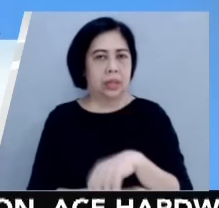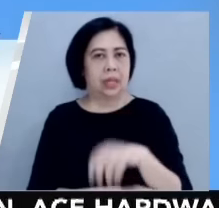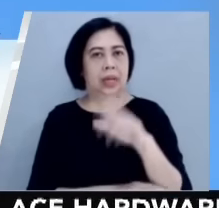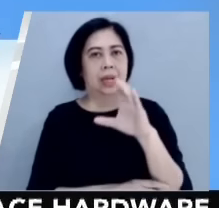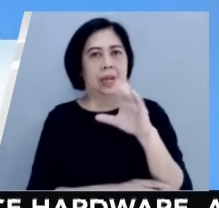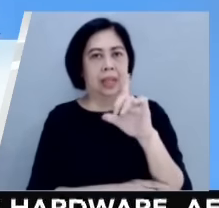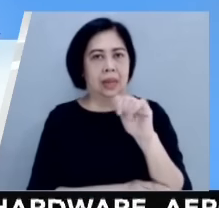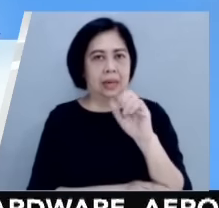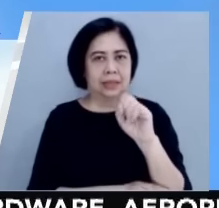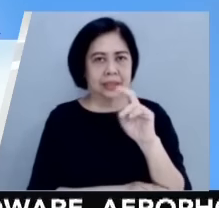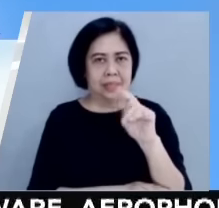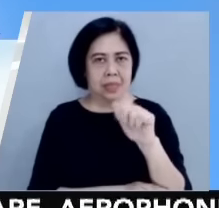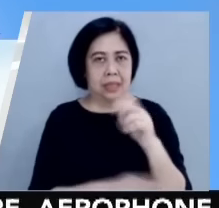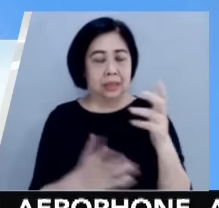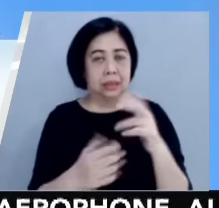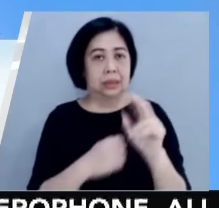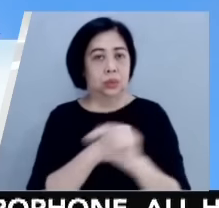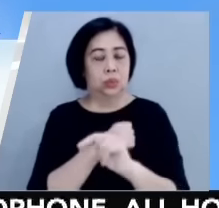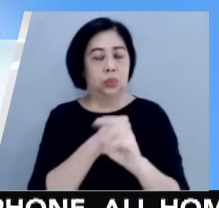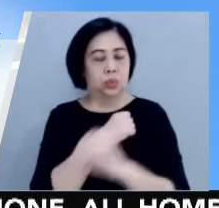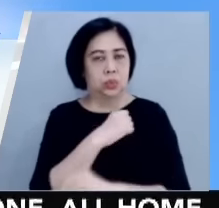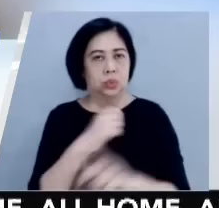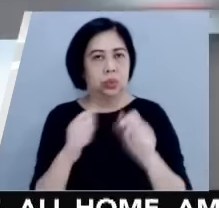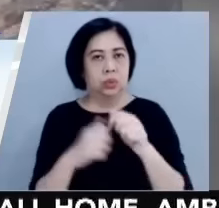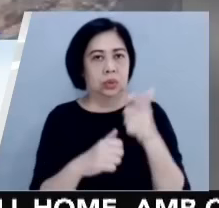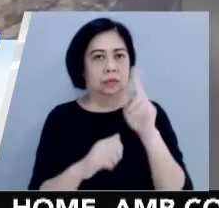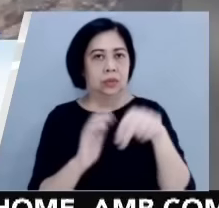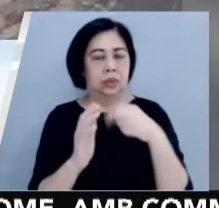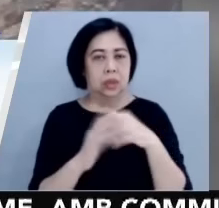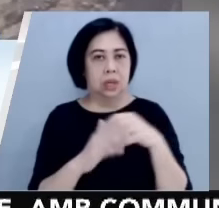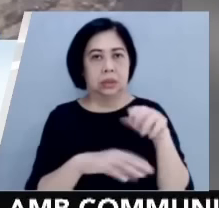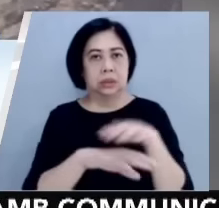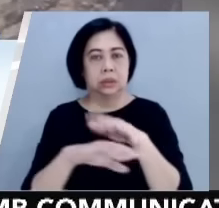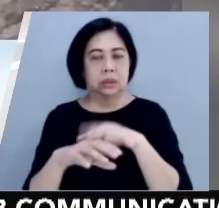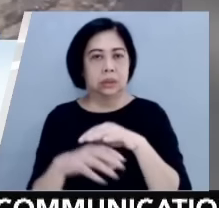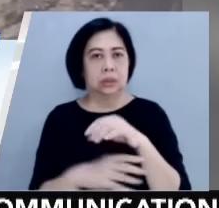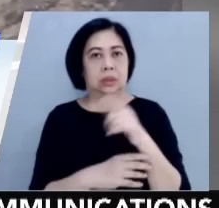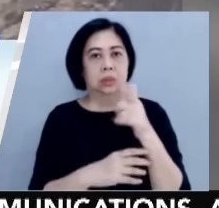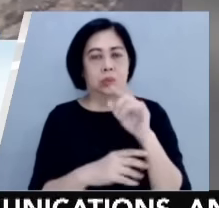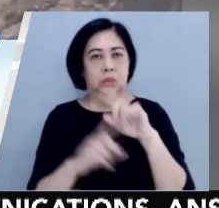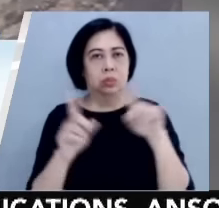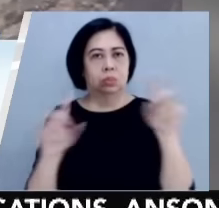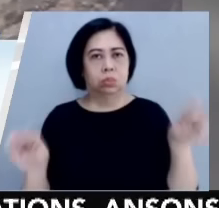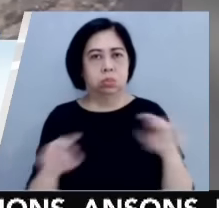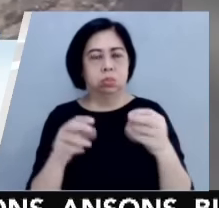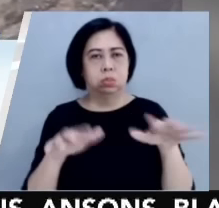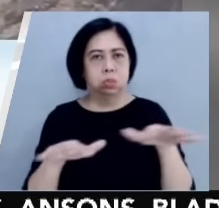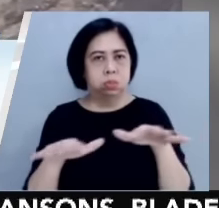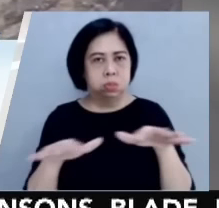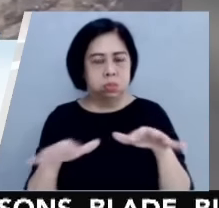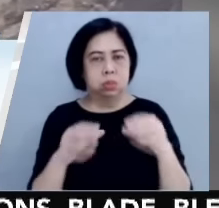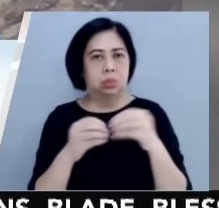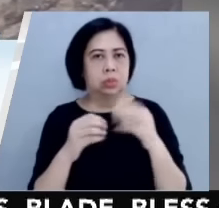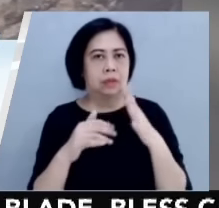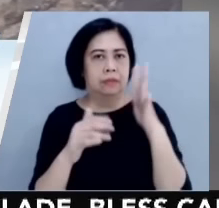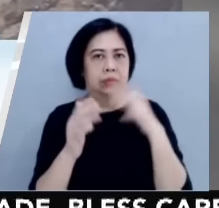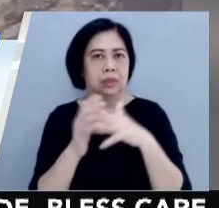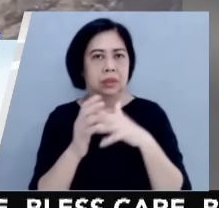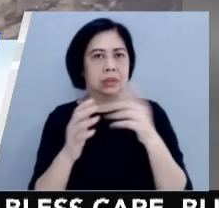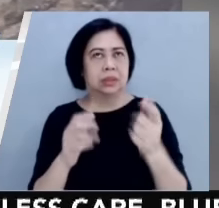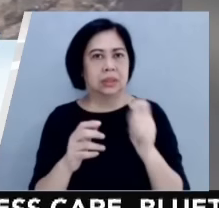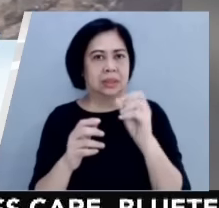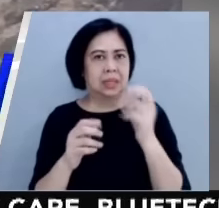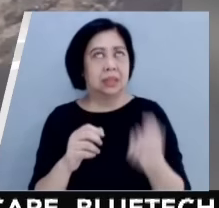Occidental. Sa loob ng 24 oras, naitala sa Canlaon ang 28 volcanic quakes at halos 5,000 tonelada ng ibinugang